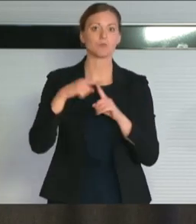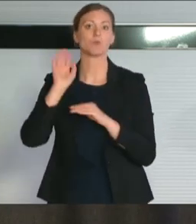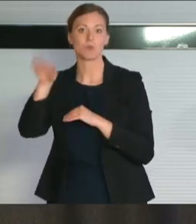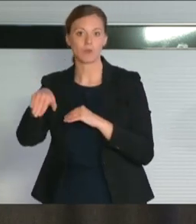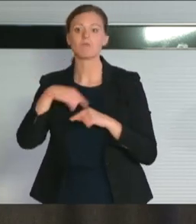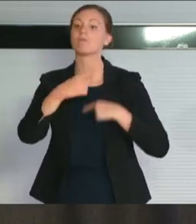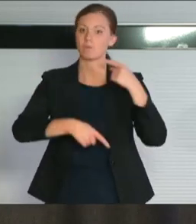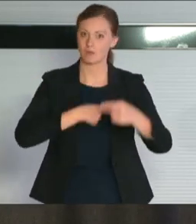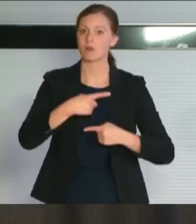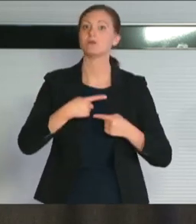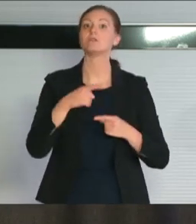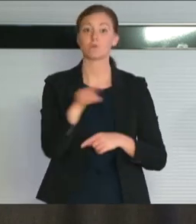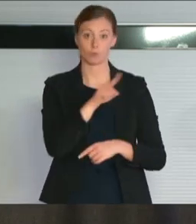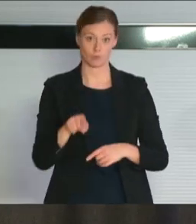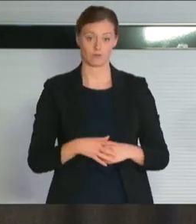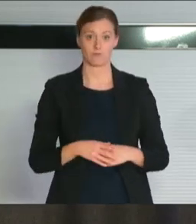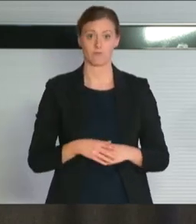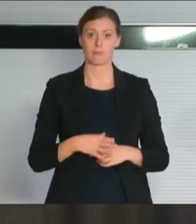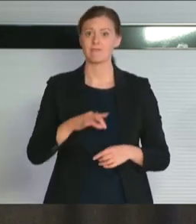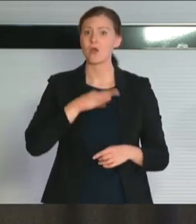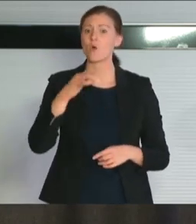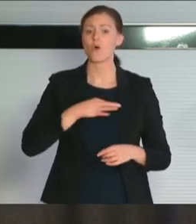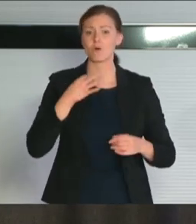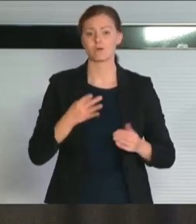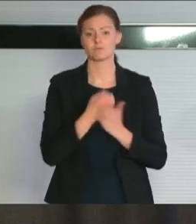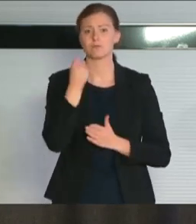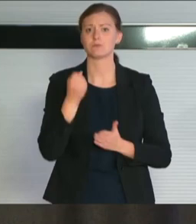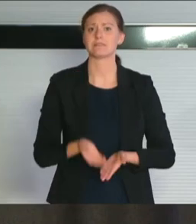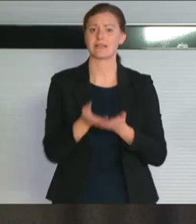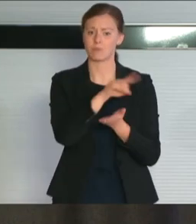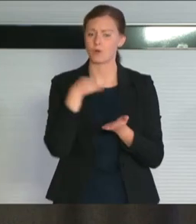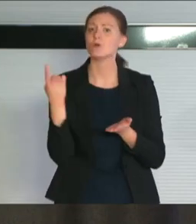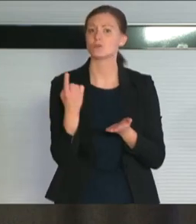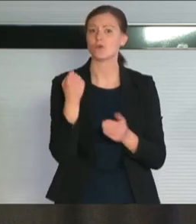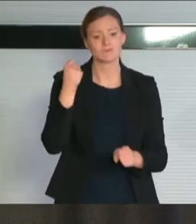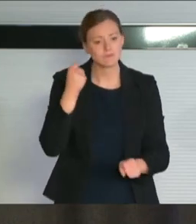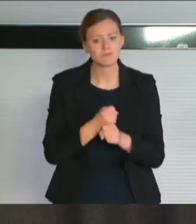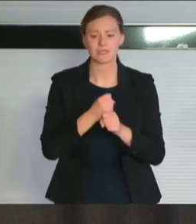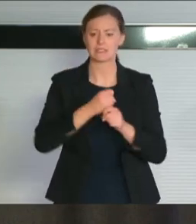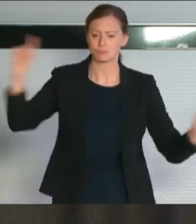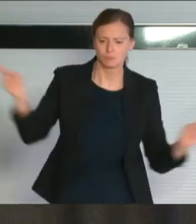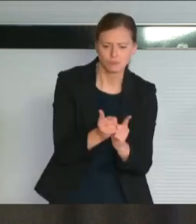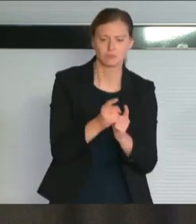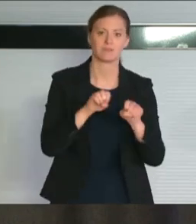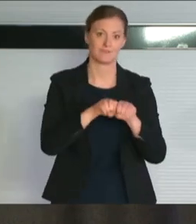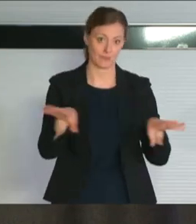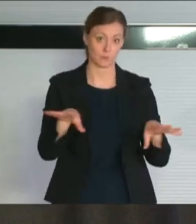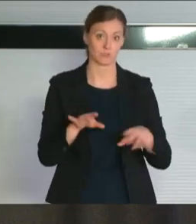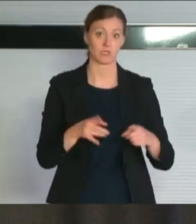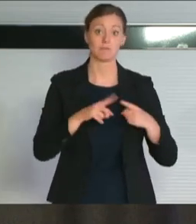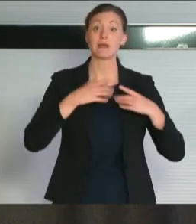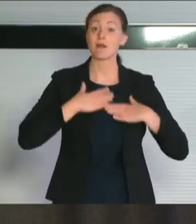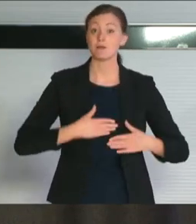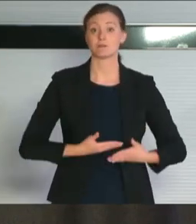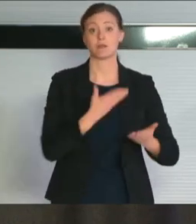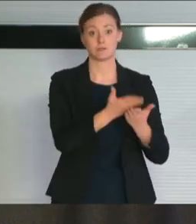forbudt. Vi håper dette vil hjelpe oss i å virkelig slå ned viruset. Men helsetjenesten